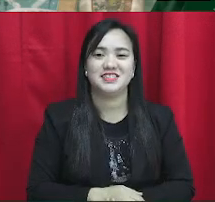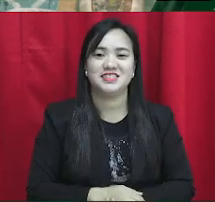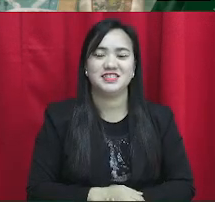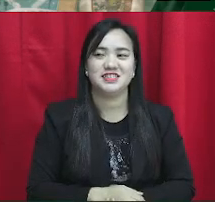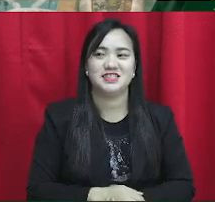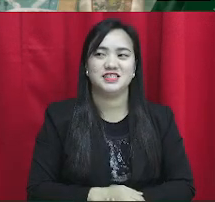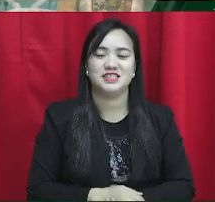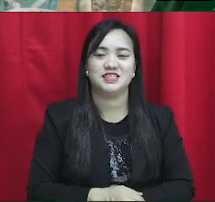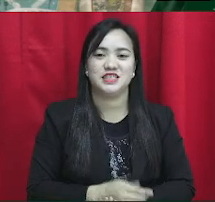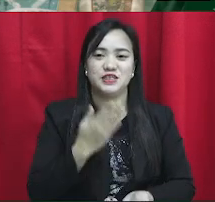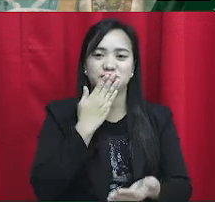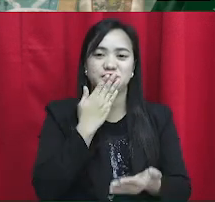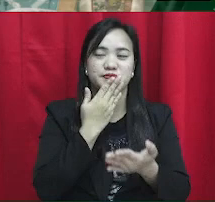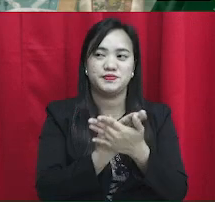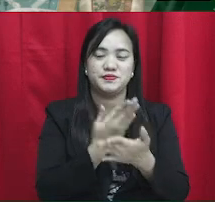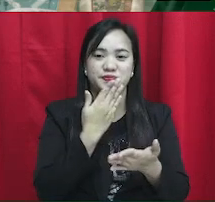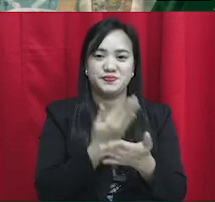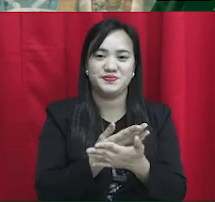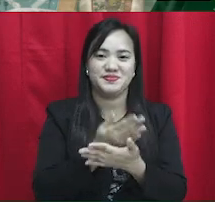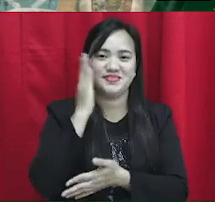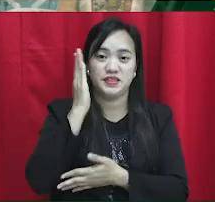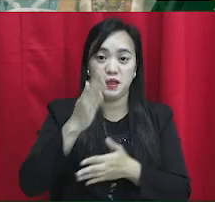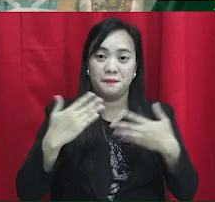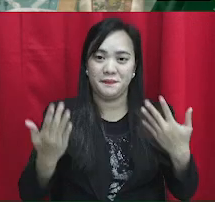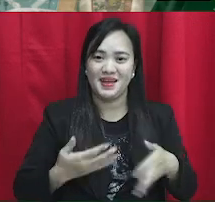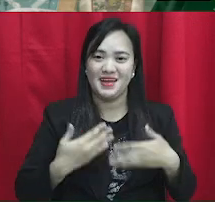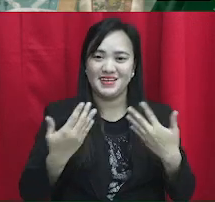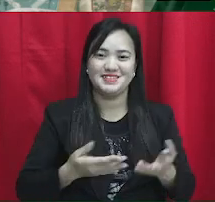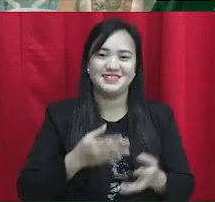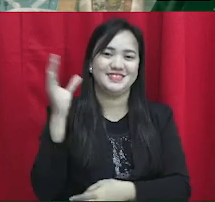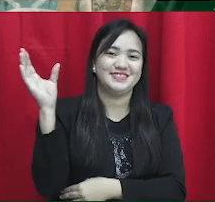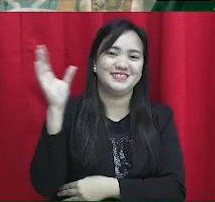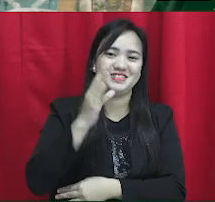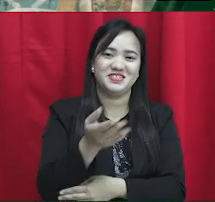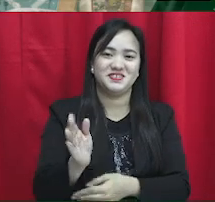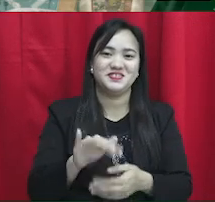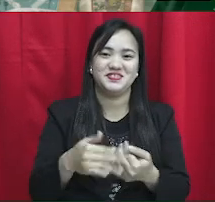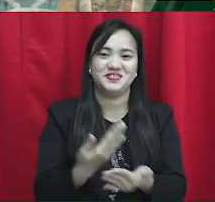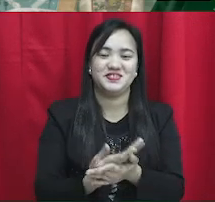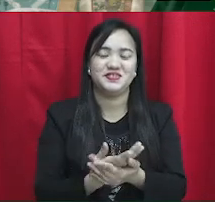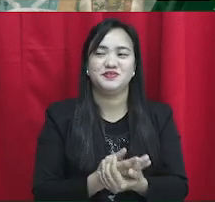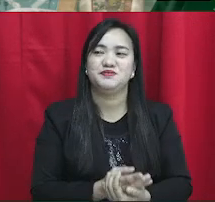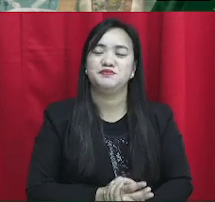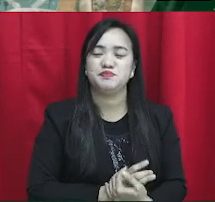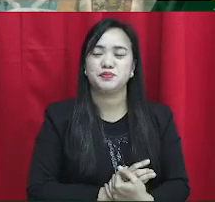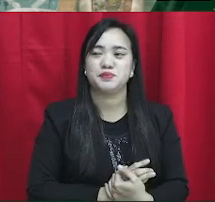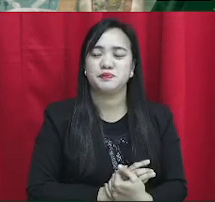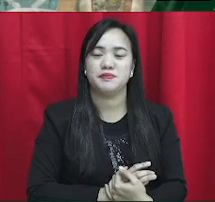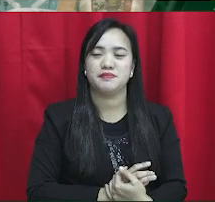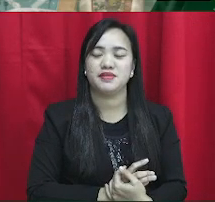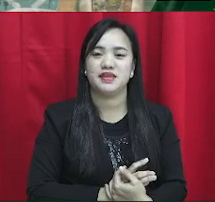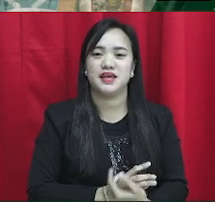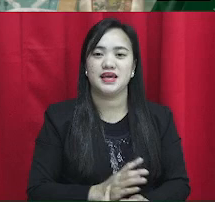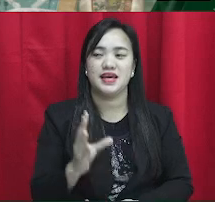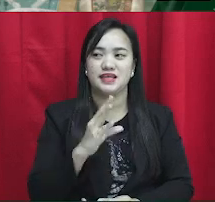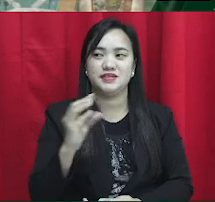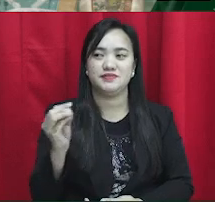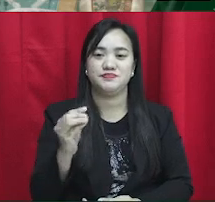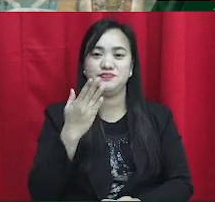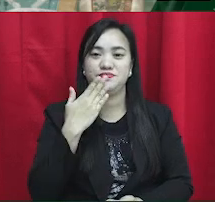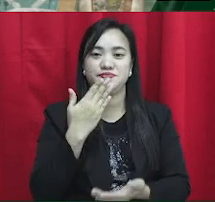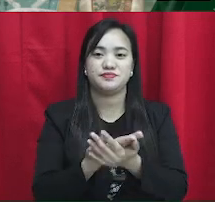Marinelli. Maayong Pasko, ayan, sa lahat ng mga nanonood na Bisaya. Maayong Pasko kaninyong tanan. And